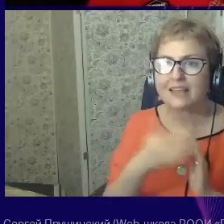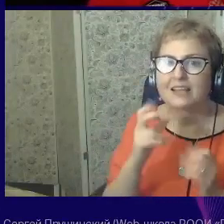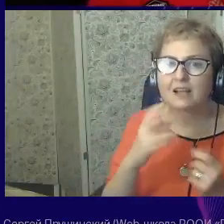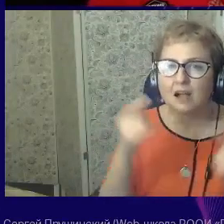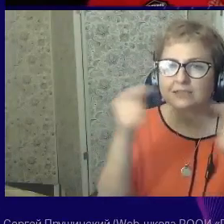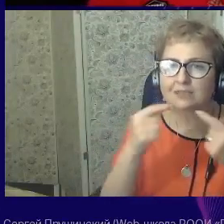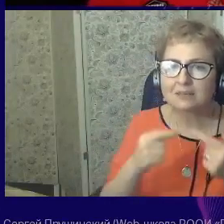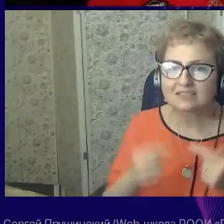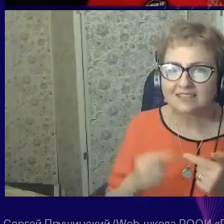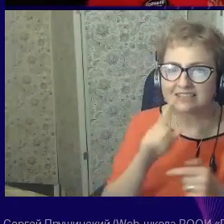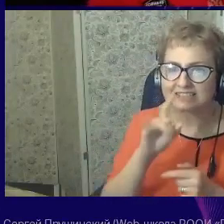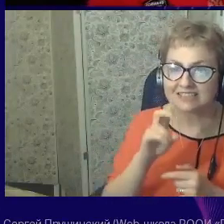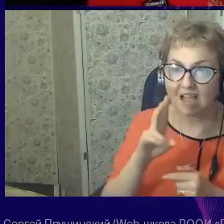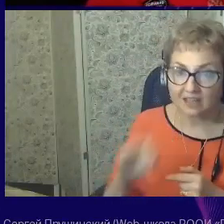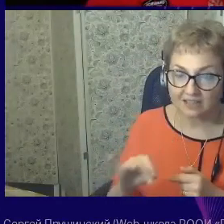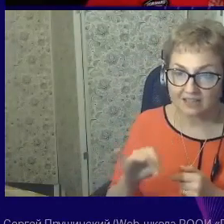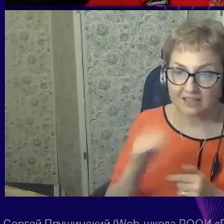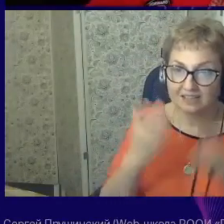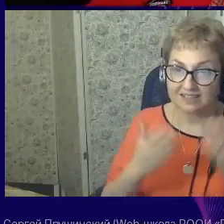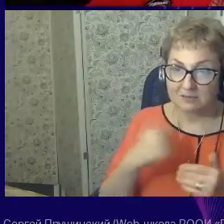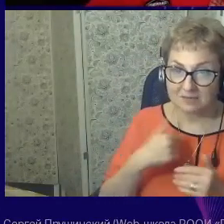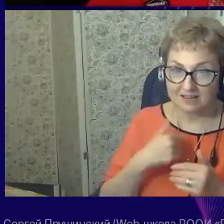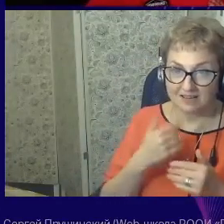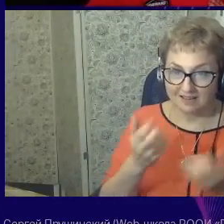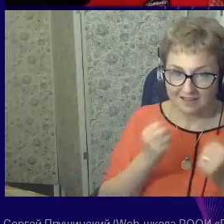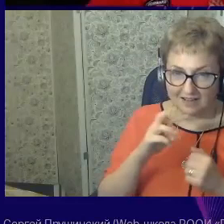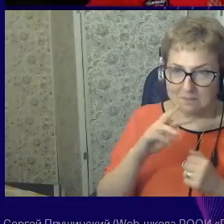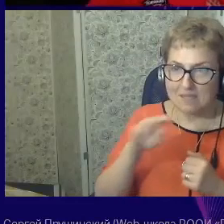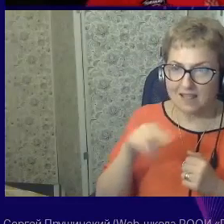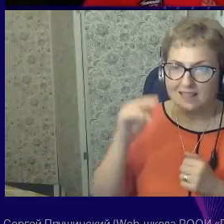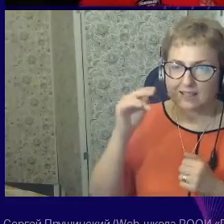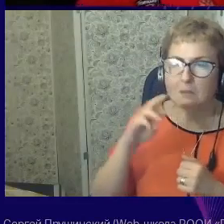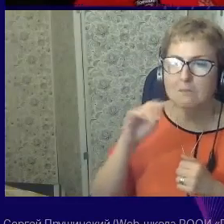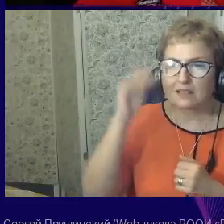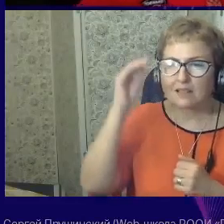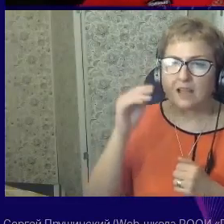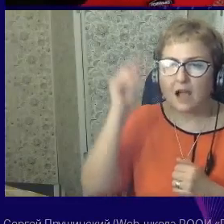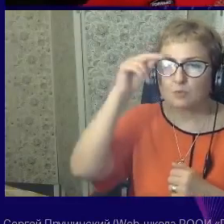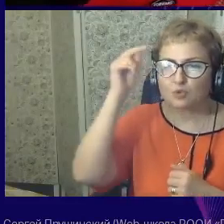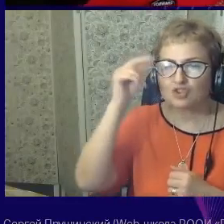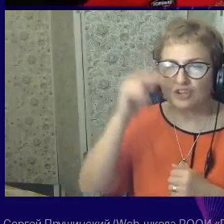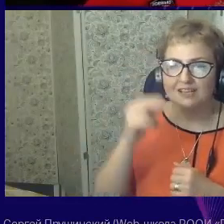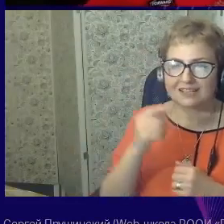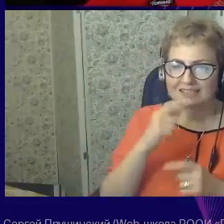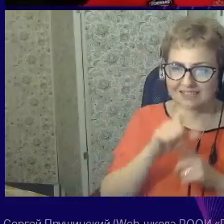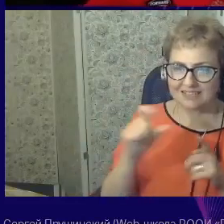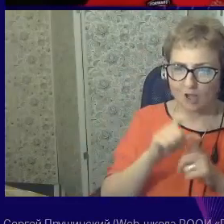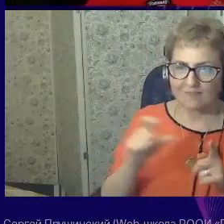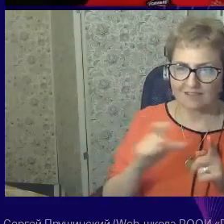как сопоставляются знаки. То есть, если мы, допустим, возьмем методы обучения, то, конечно,